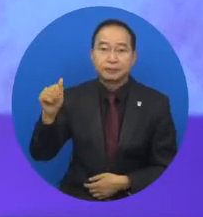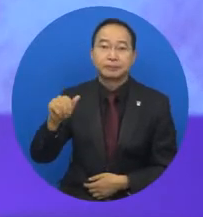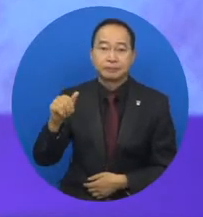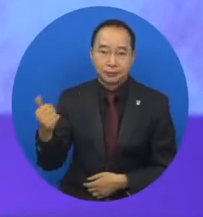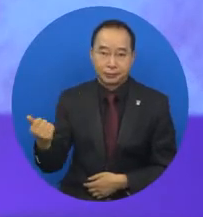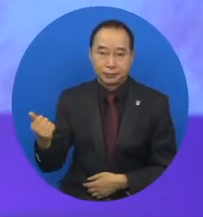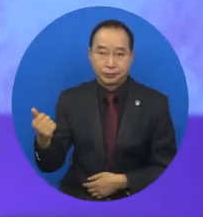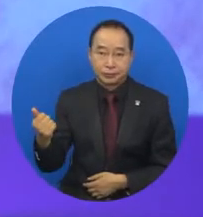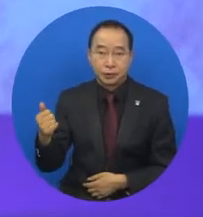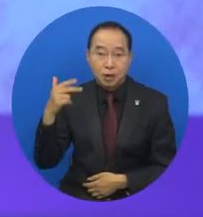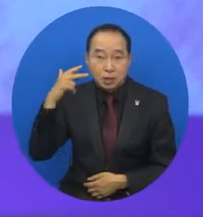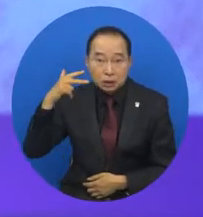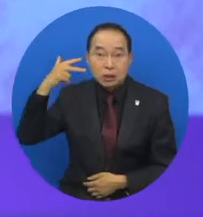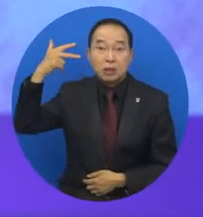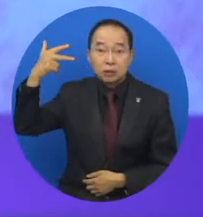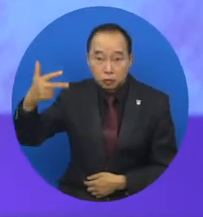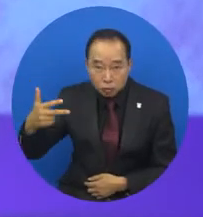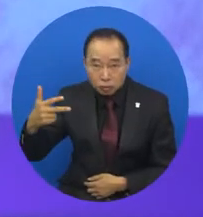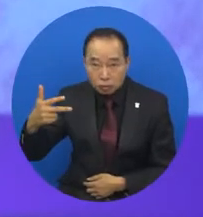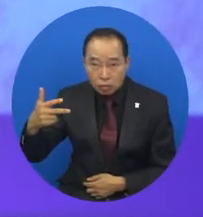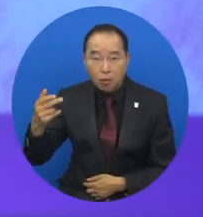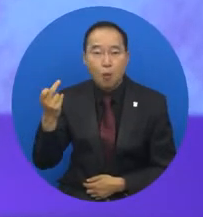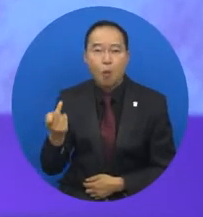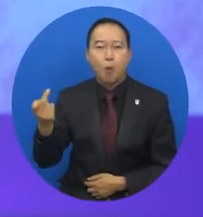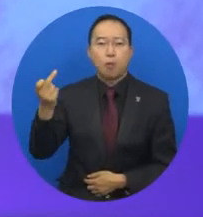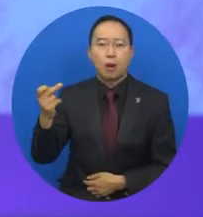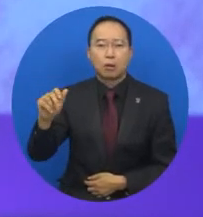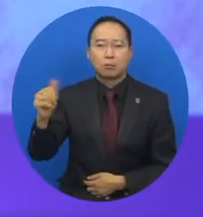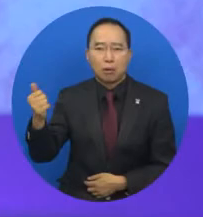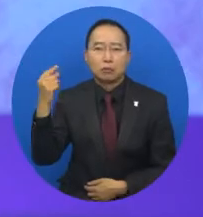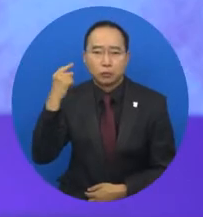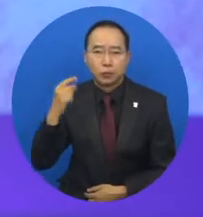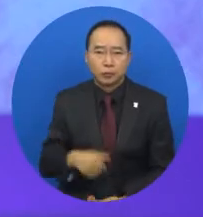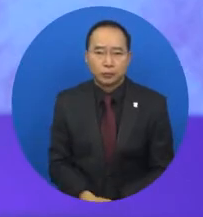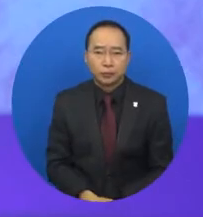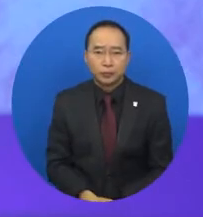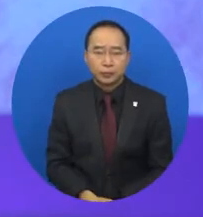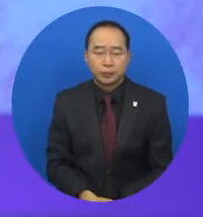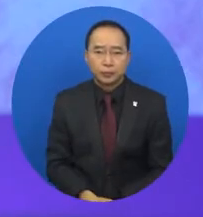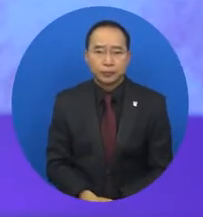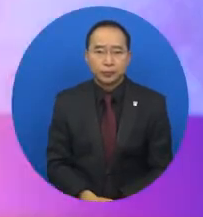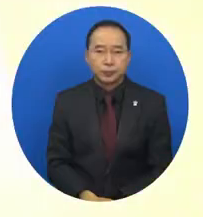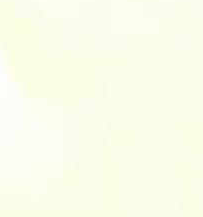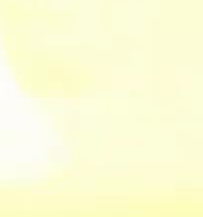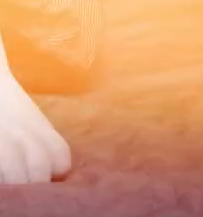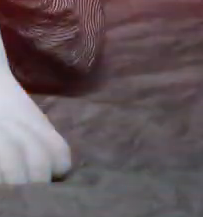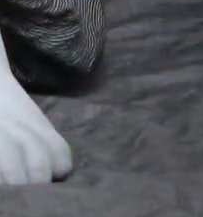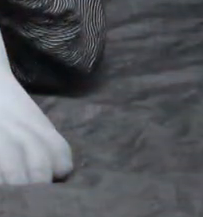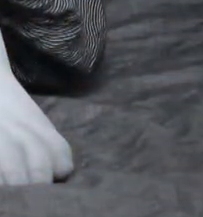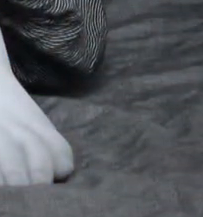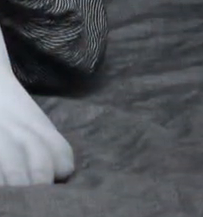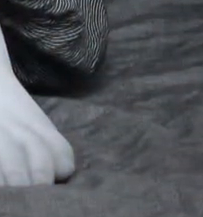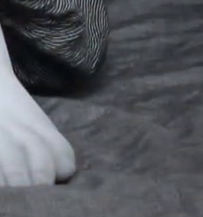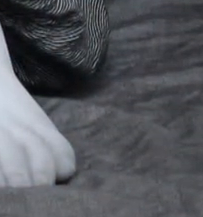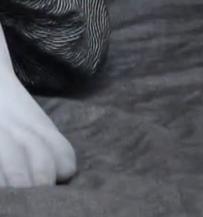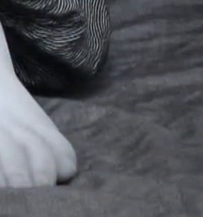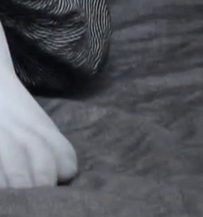소식과 그리고 일주일 뒤 연달아서 오빠의 부고의 소식을 함께 듣게 됩니다.